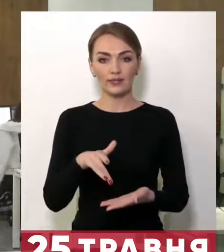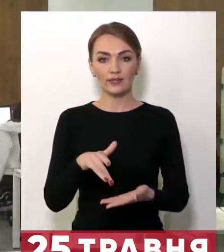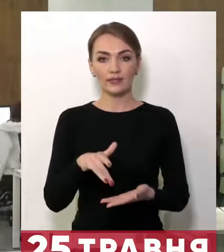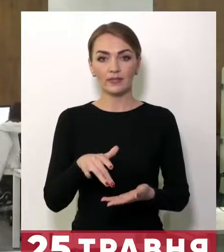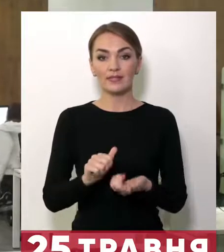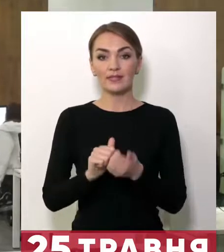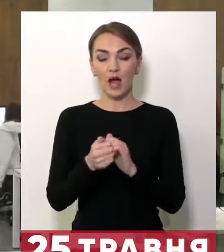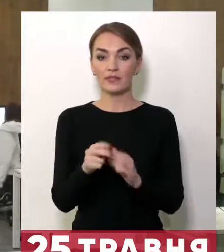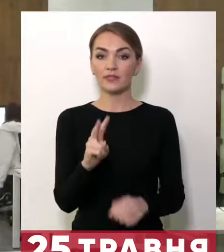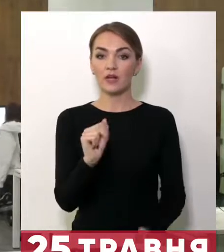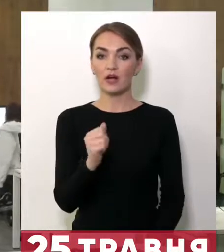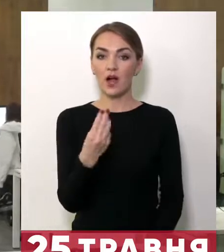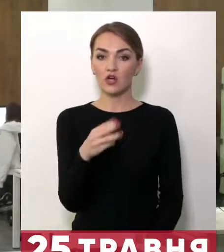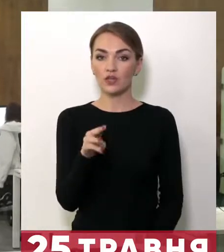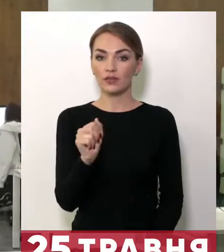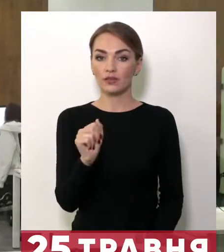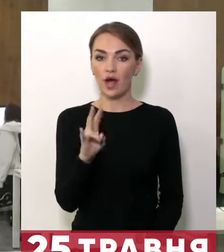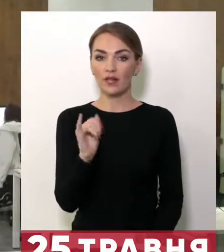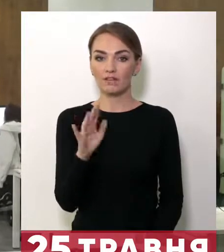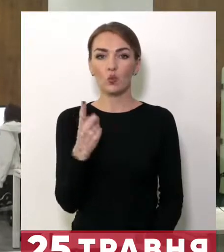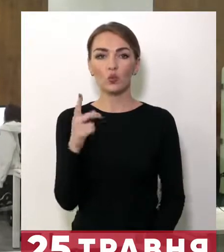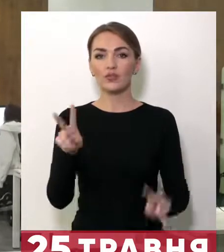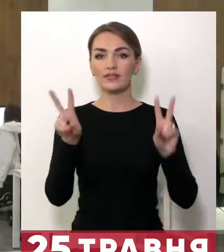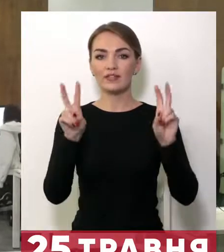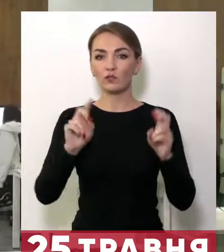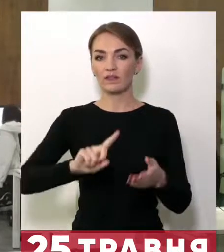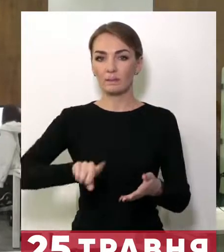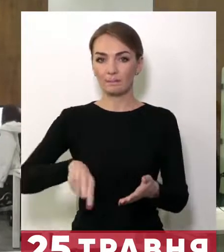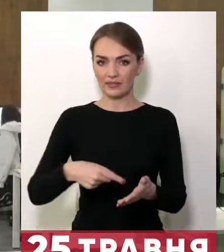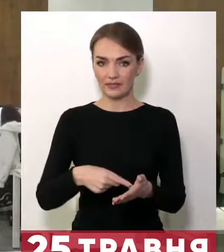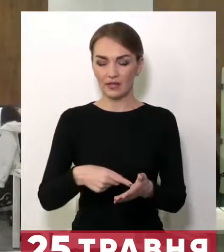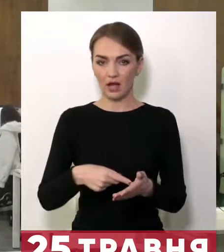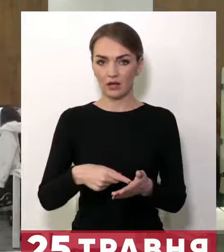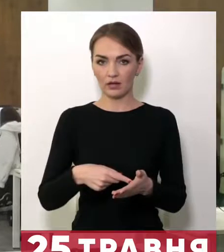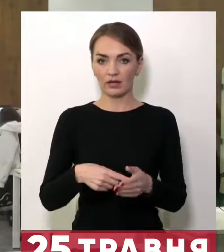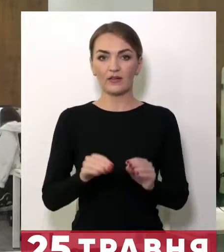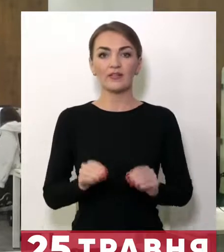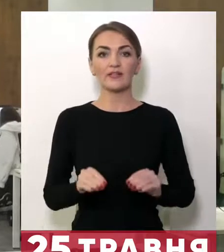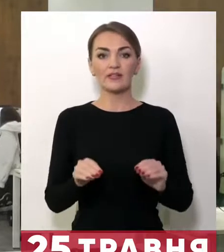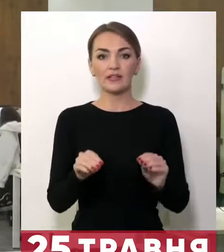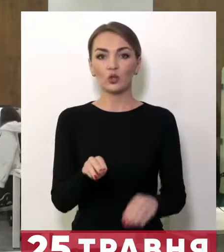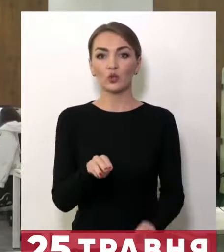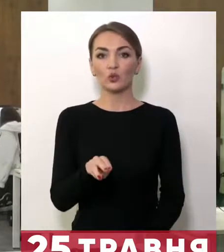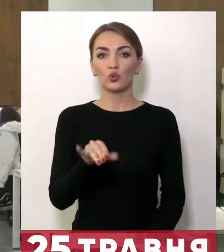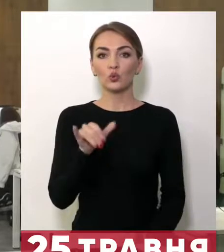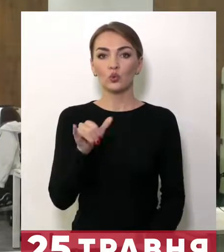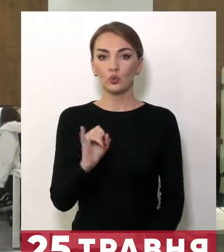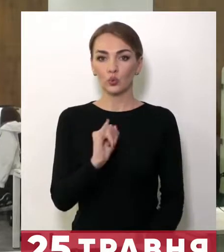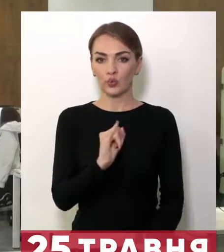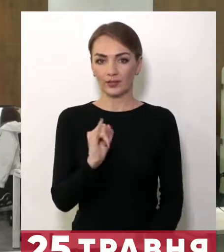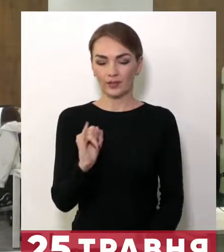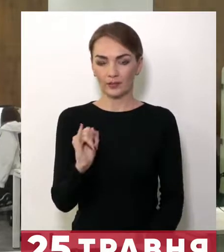замість каштанів, одного з символів міста, висадили туї?